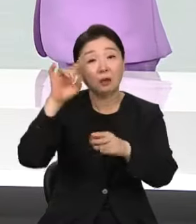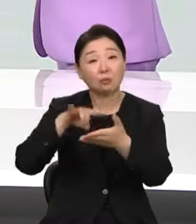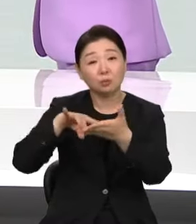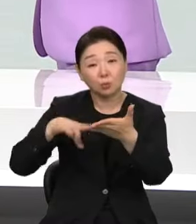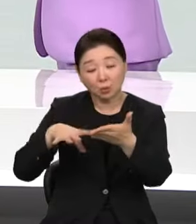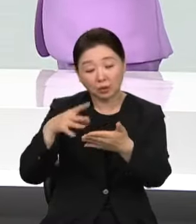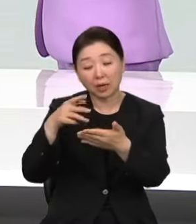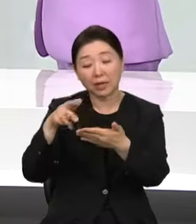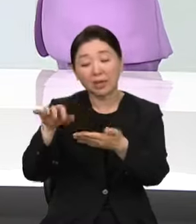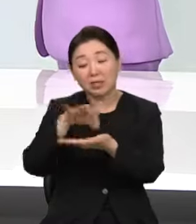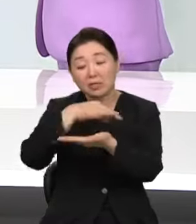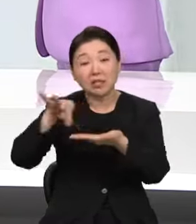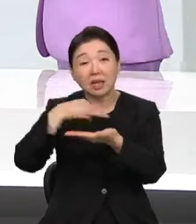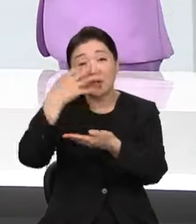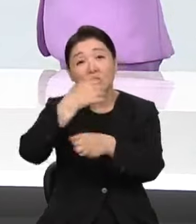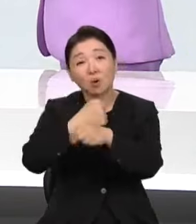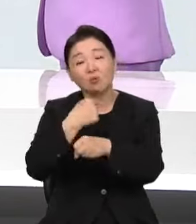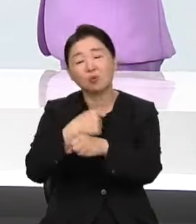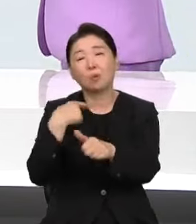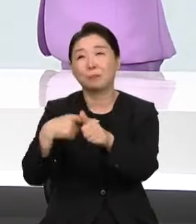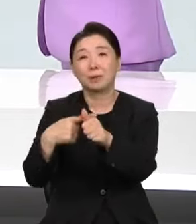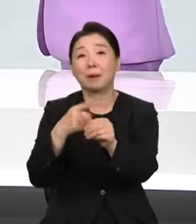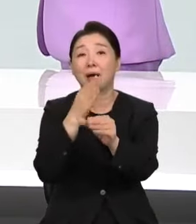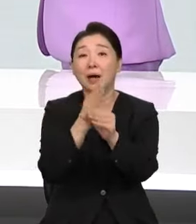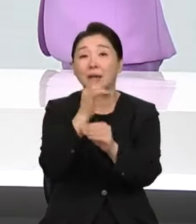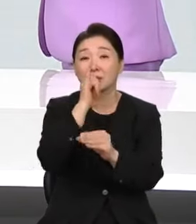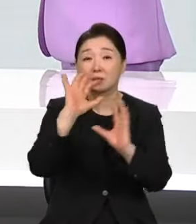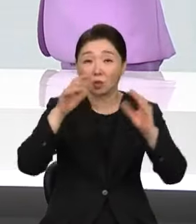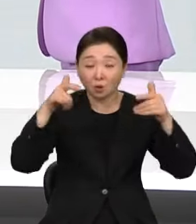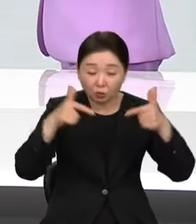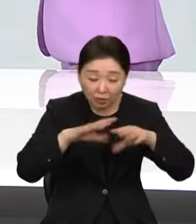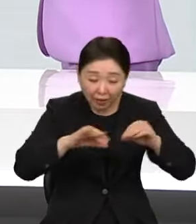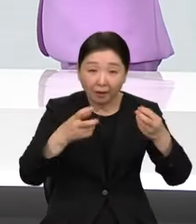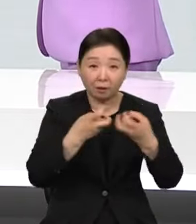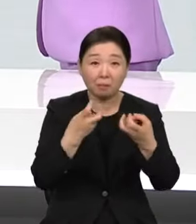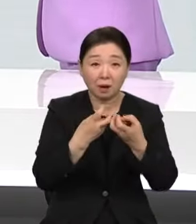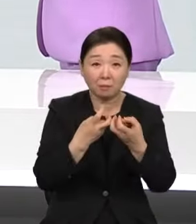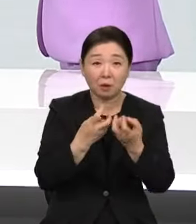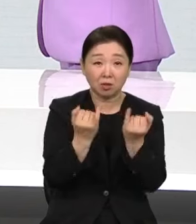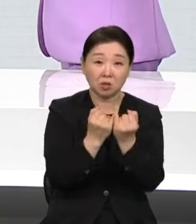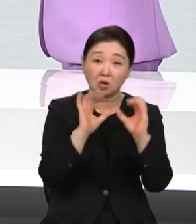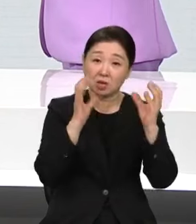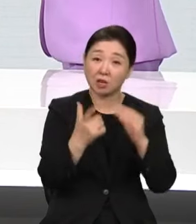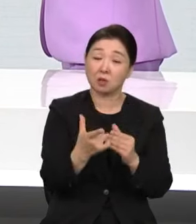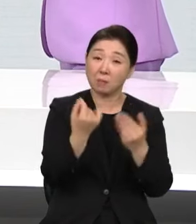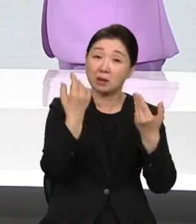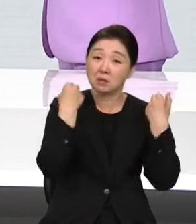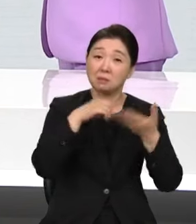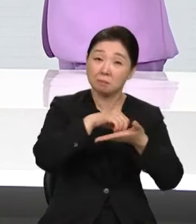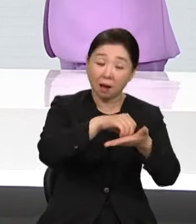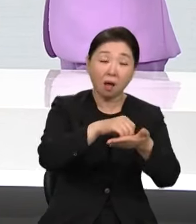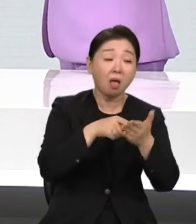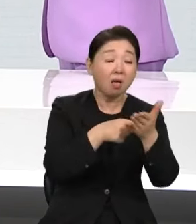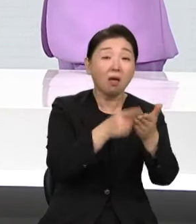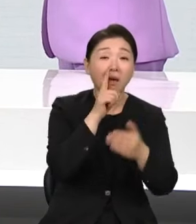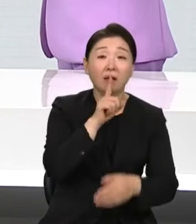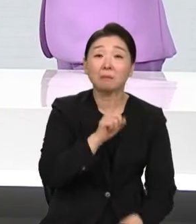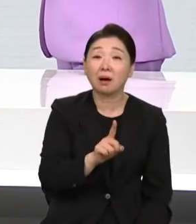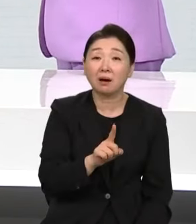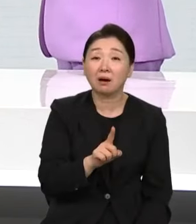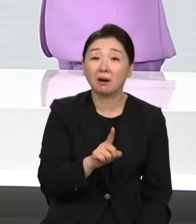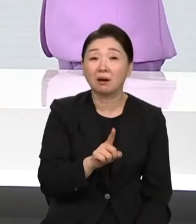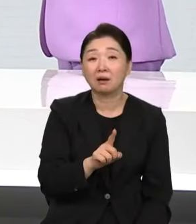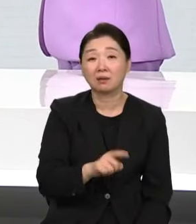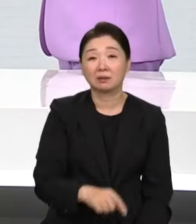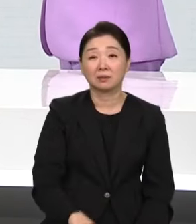한국조세재정연구원에서 낸 보고서가 문매를 맞았는데요. 네. 저출생 대책의 일환으로 이 여자아이들의 조기 입학 추진해야 한다. 이런